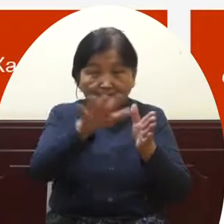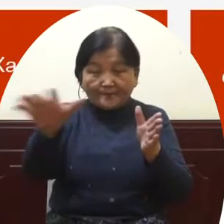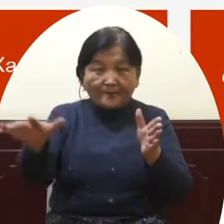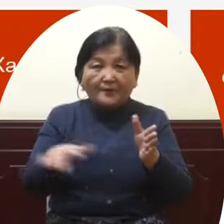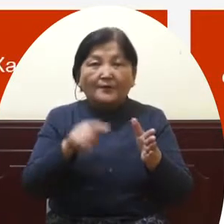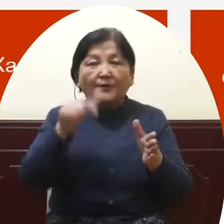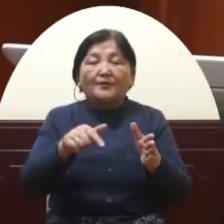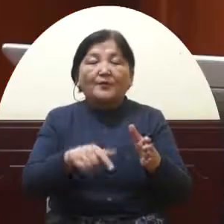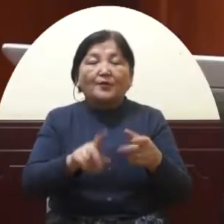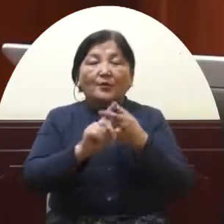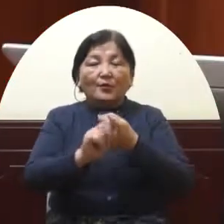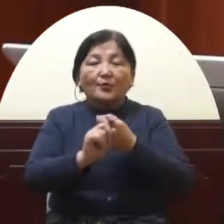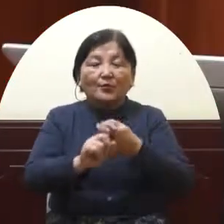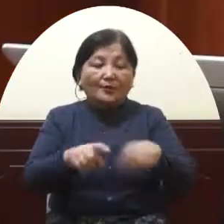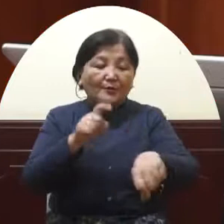боловч